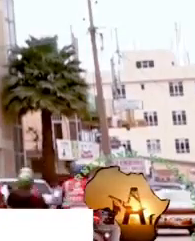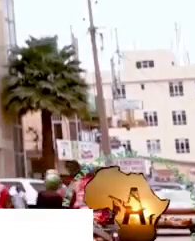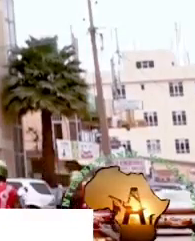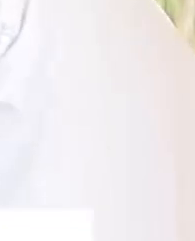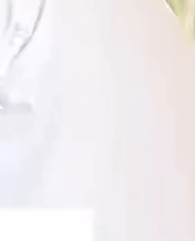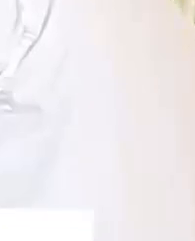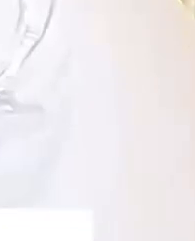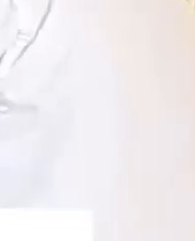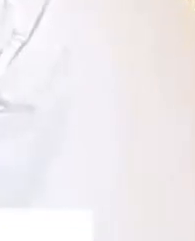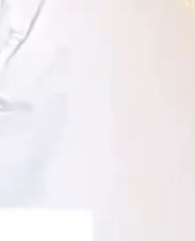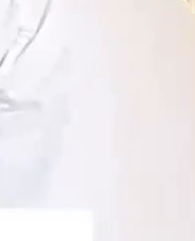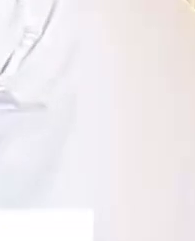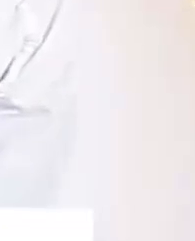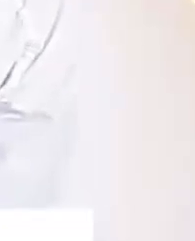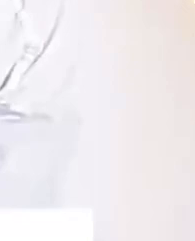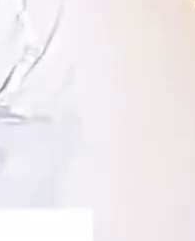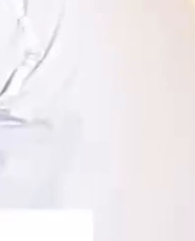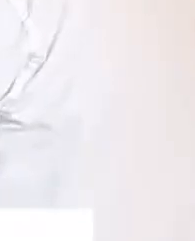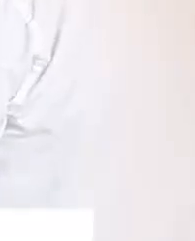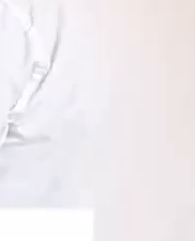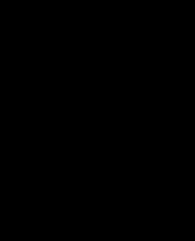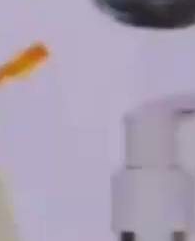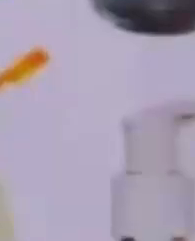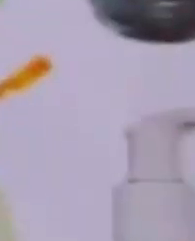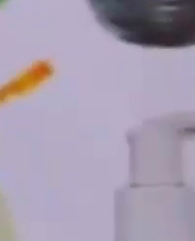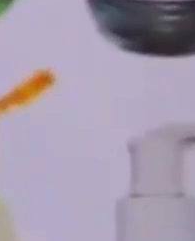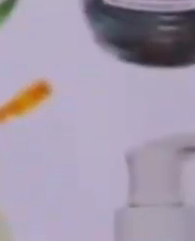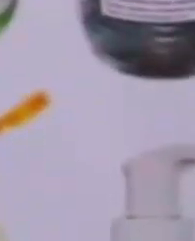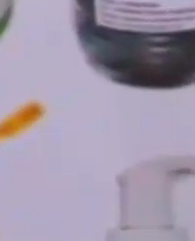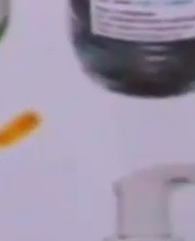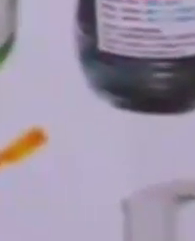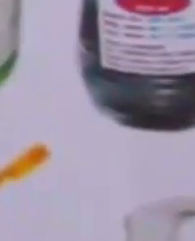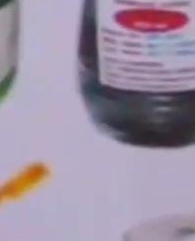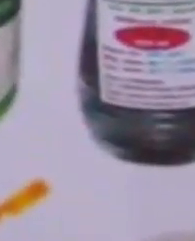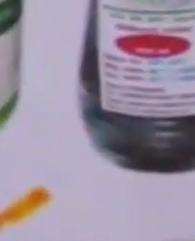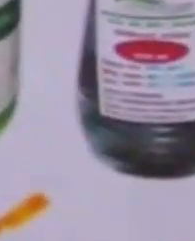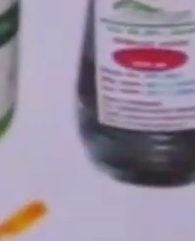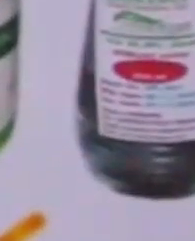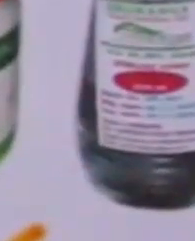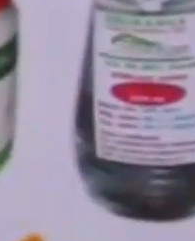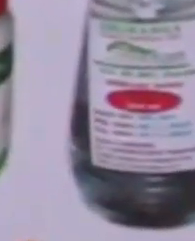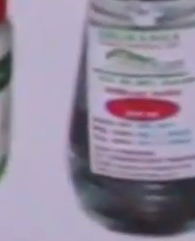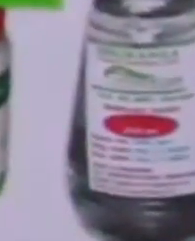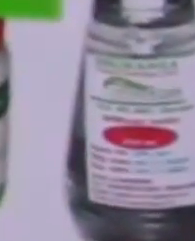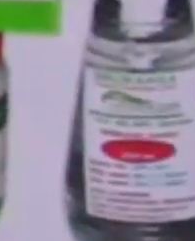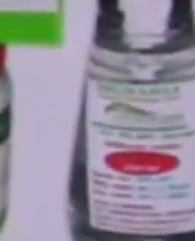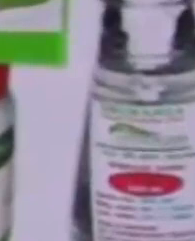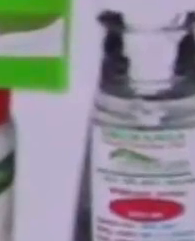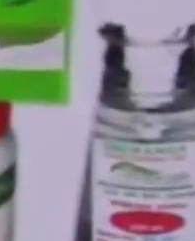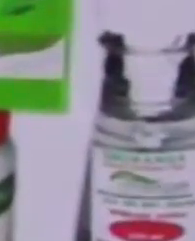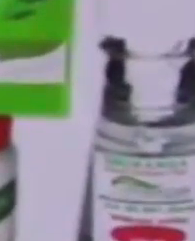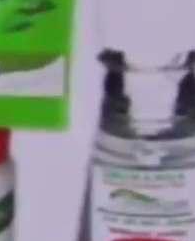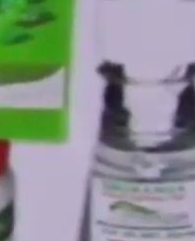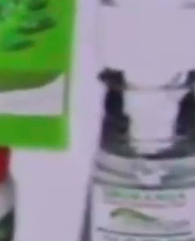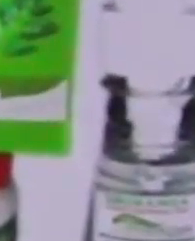mu nyubako ya Promise House etaje ya kabiri mu muryango wa kane. Igisubizo cy'uruhu rwiza, igisubizo cy'umubiri ukeye cyangwa uruhu